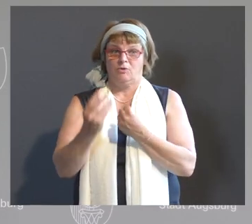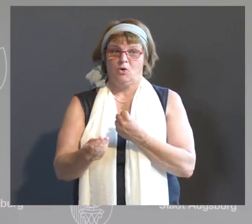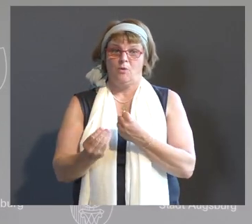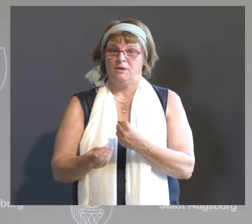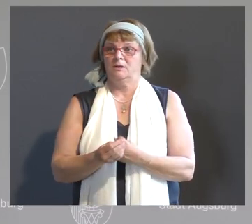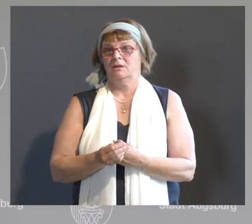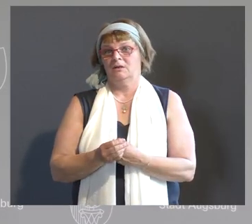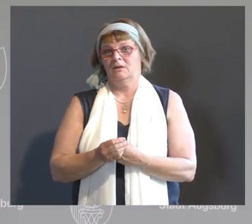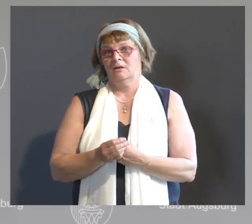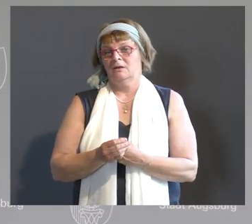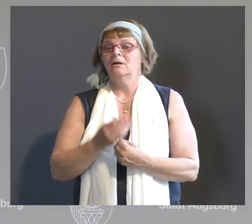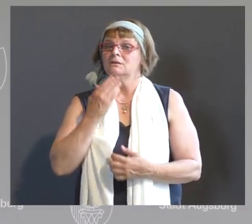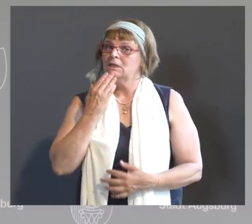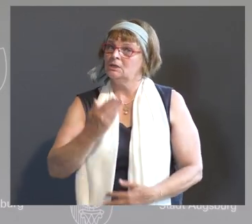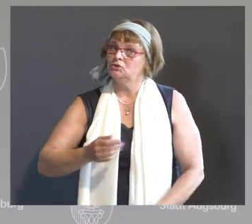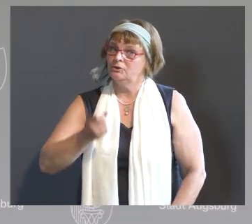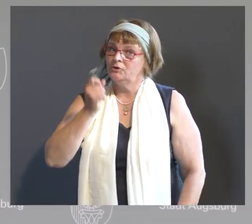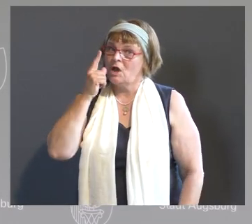dulden. Dankeschön.